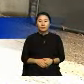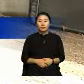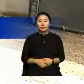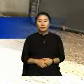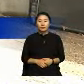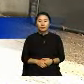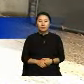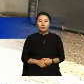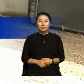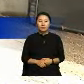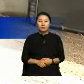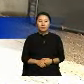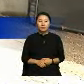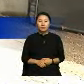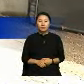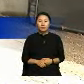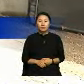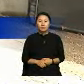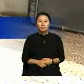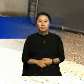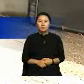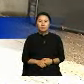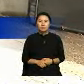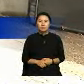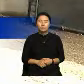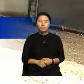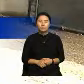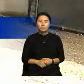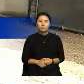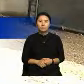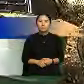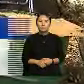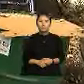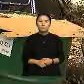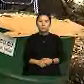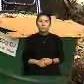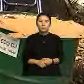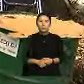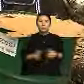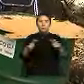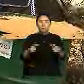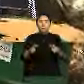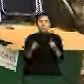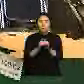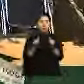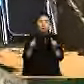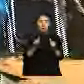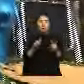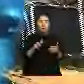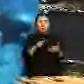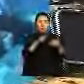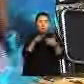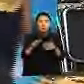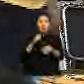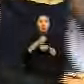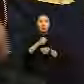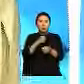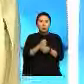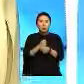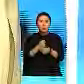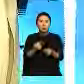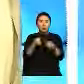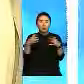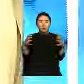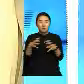모두가 다 총력을 다해서 현재 방역에 나서서 하고 있습니다. 지역 내 인적 자원으로 구성한 방역단은